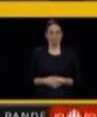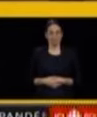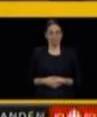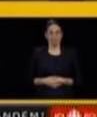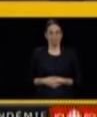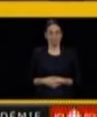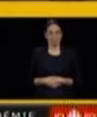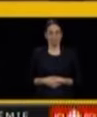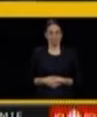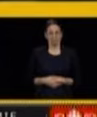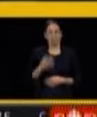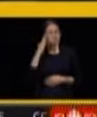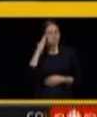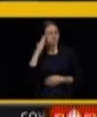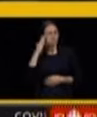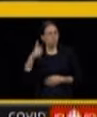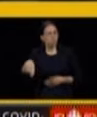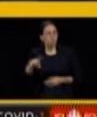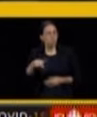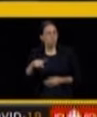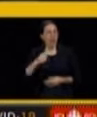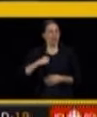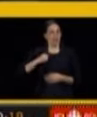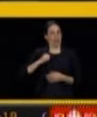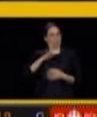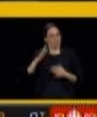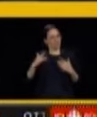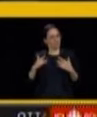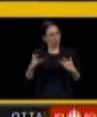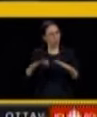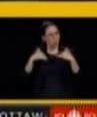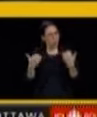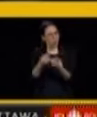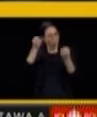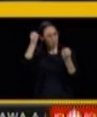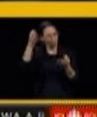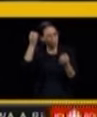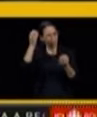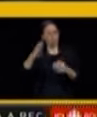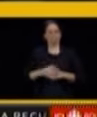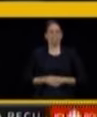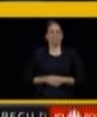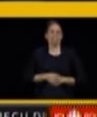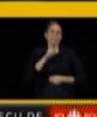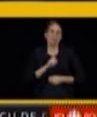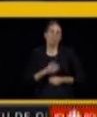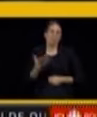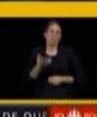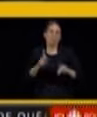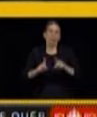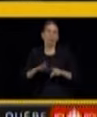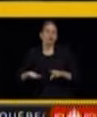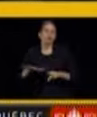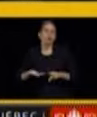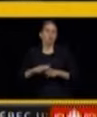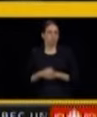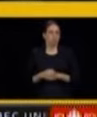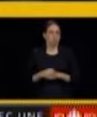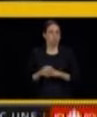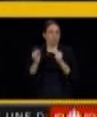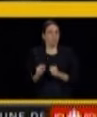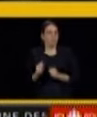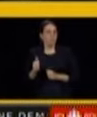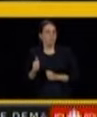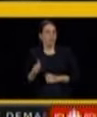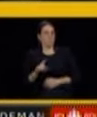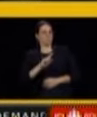Comme vous le savez, là, j'essaie d'être le plus transparent possible. C'est certain qu'il y a certaines personnes qui peuvent craindre